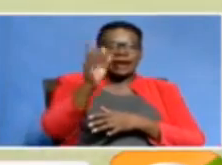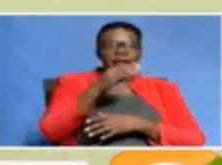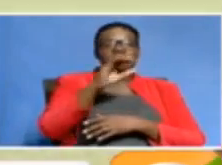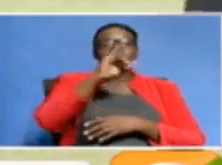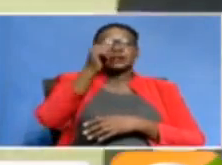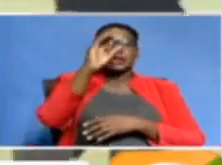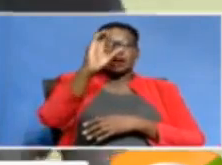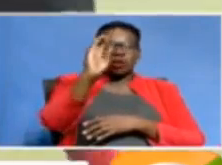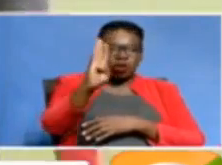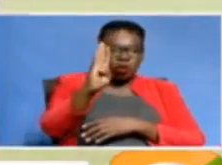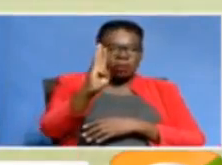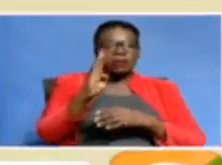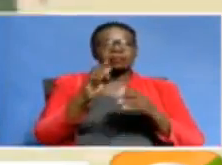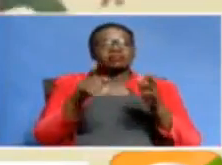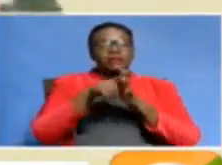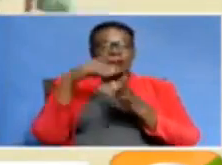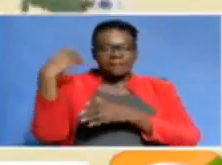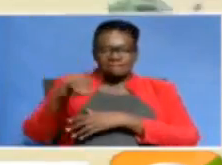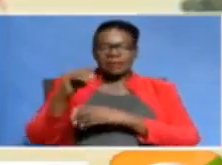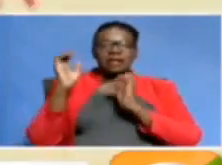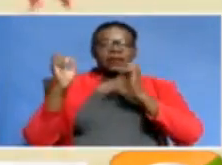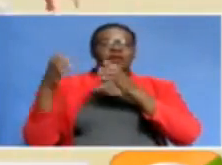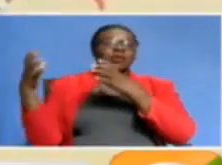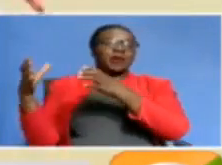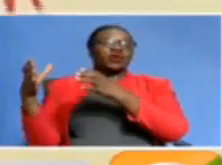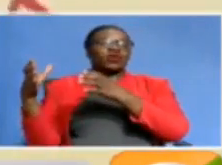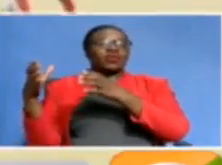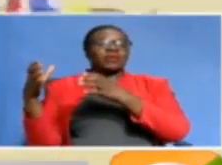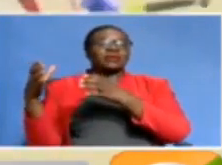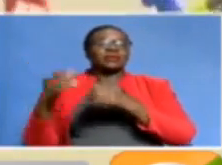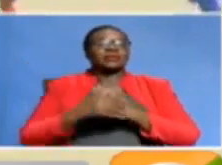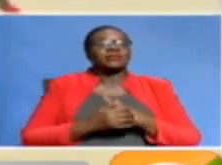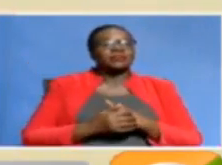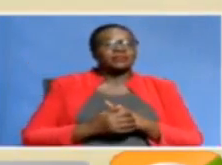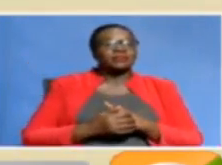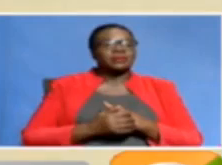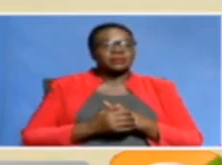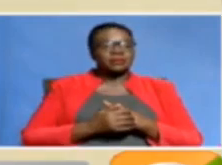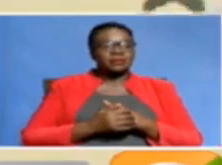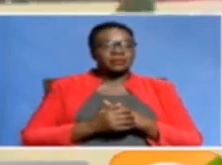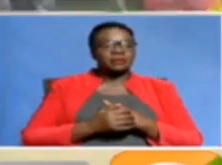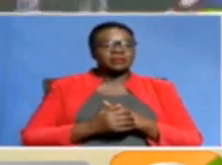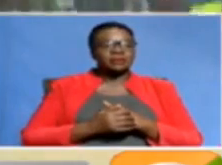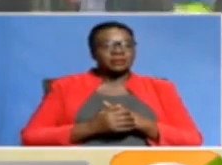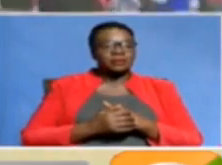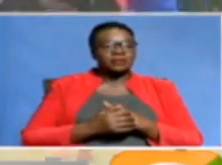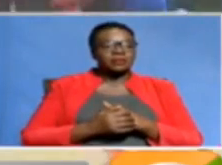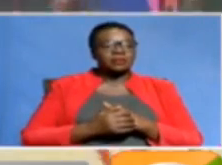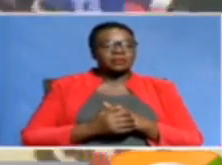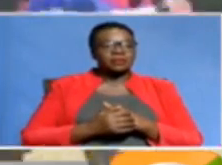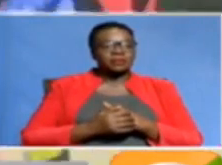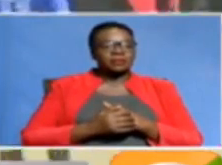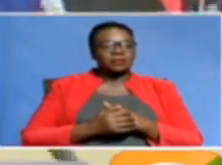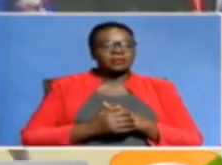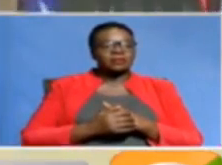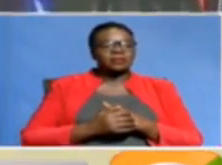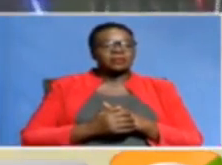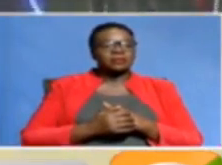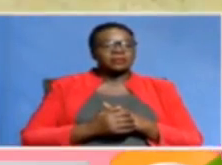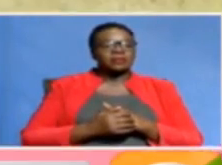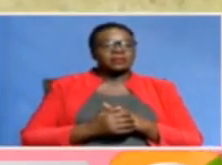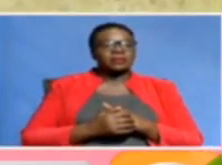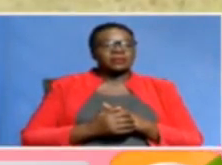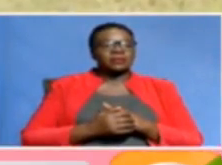Haron Kibiwot waliwaadhibu wageni hao Ethiopia bila huruma. Chenga moja huko peke yake sasa anafunga bao